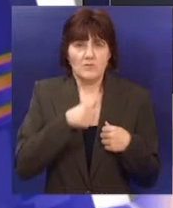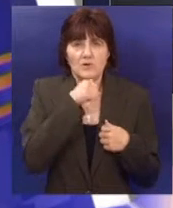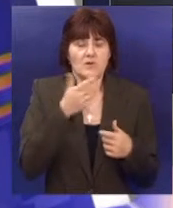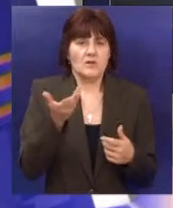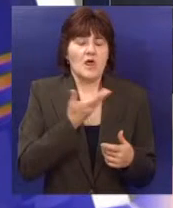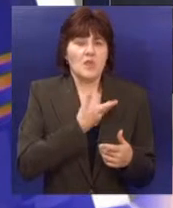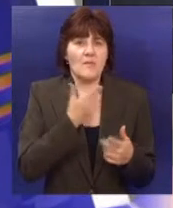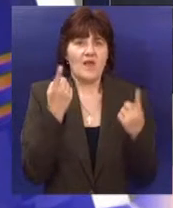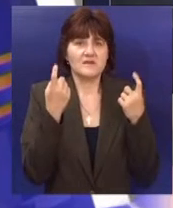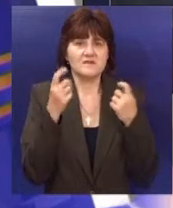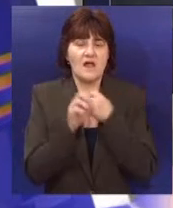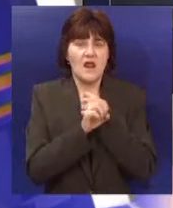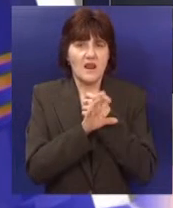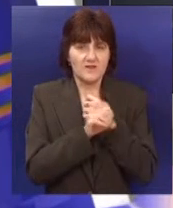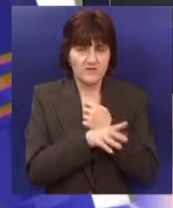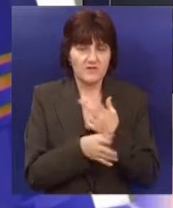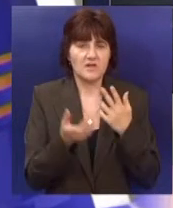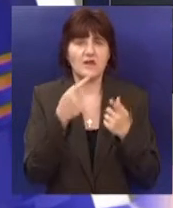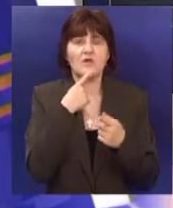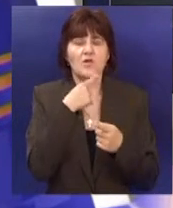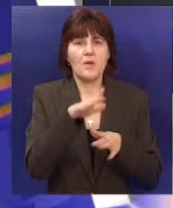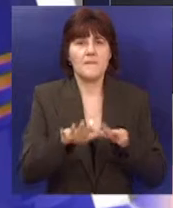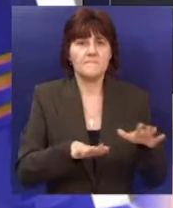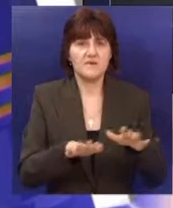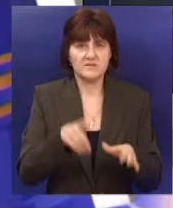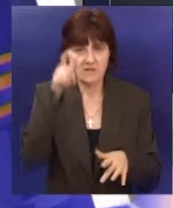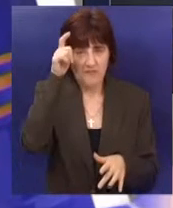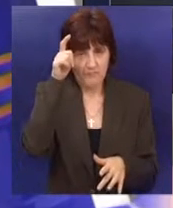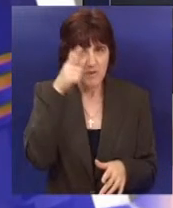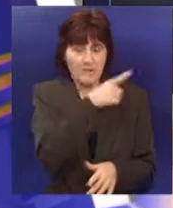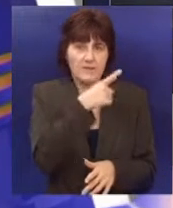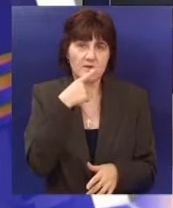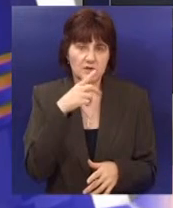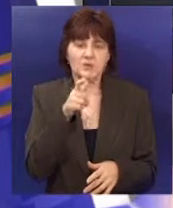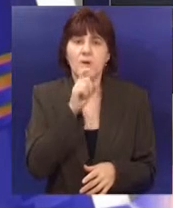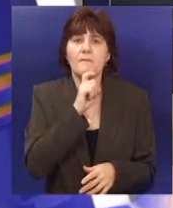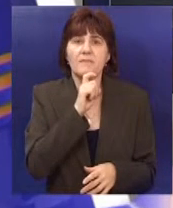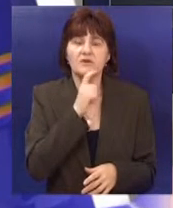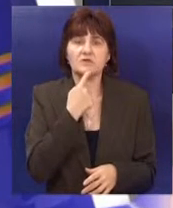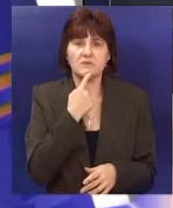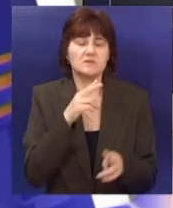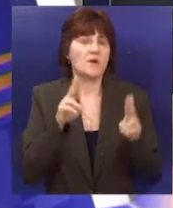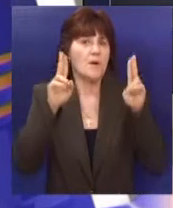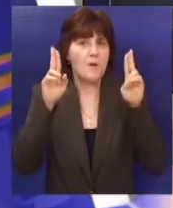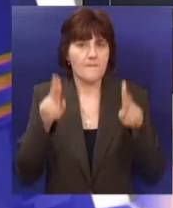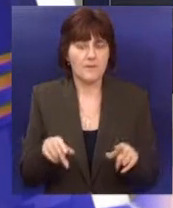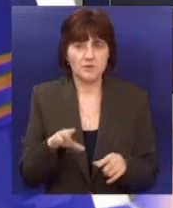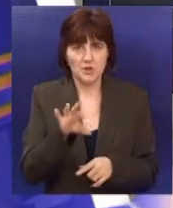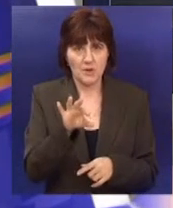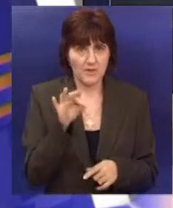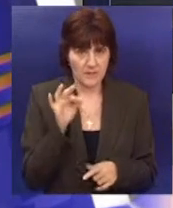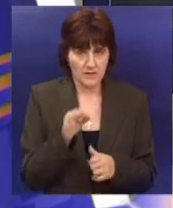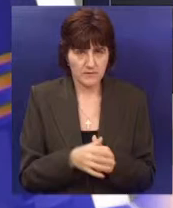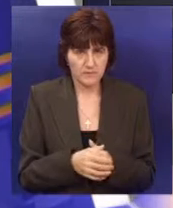samouprava dobila je zeleno svetlo od Ministarstva prosvete da mađarski jezik u školama može da bude izborni predmet. Pre tri godine